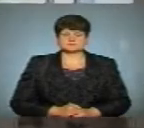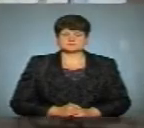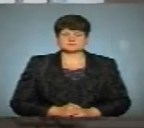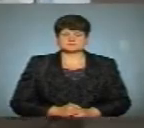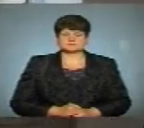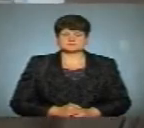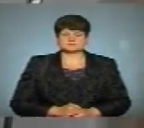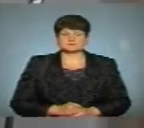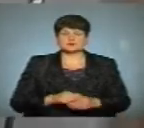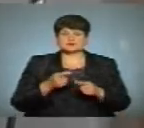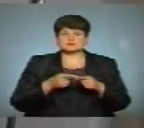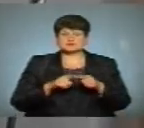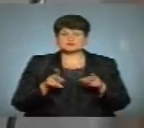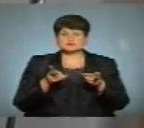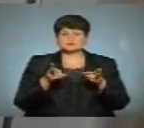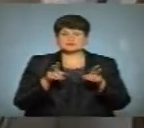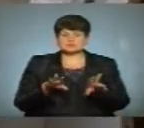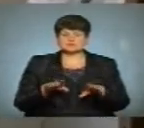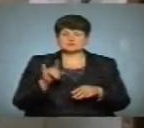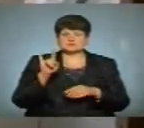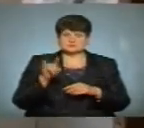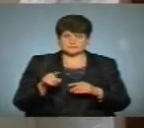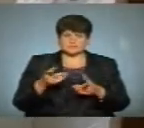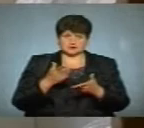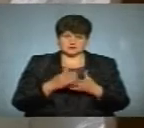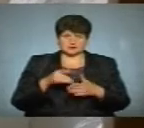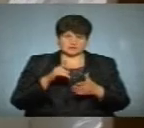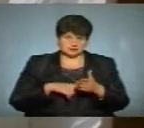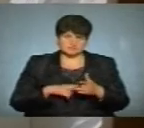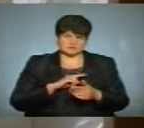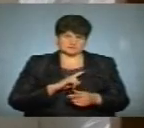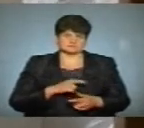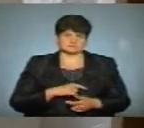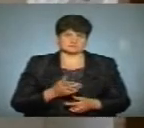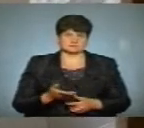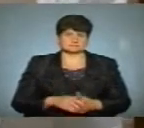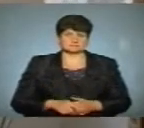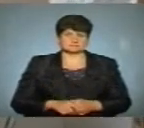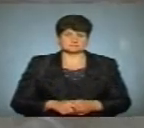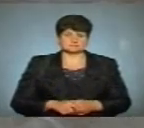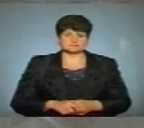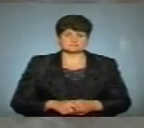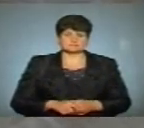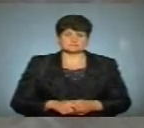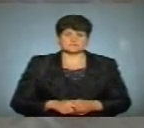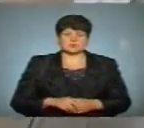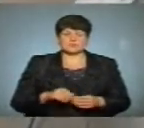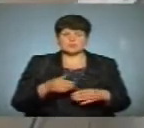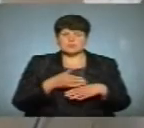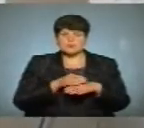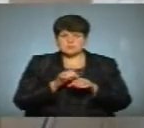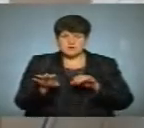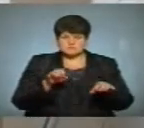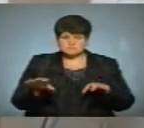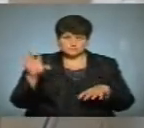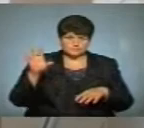Дивіться, от що залишилося від вікна, яке досить є надійним і досить міцним. Уламки були розкидані по всьому